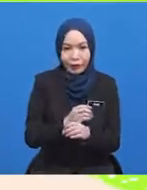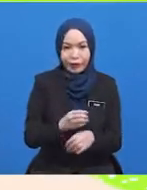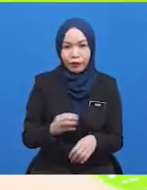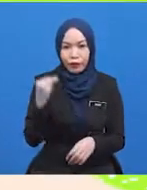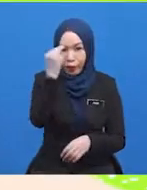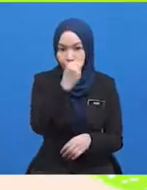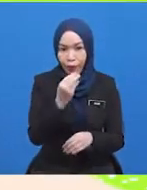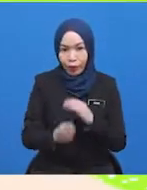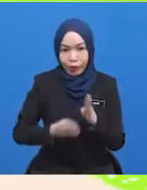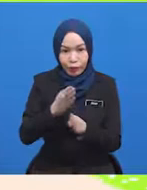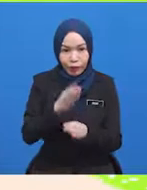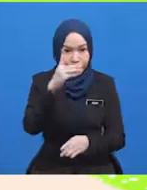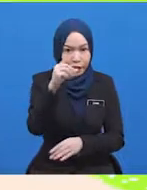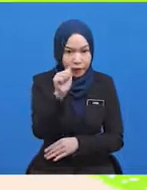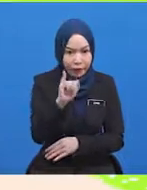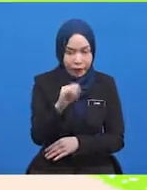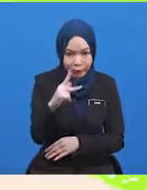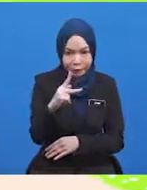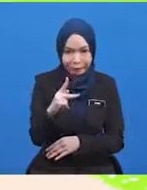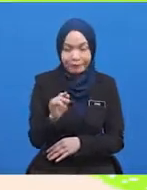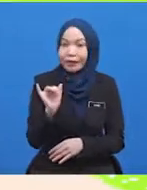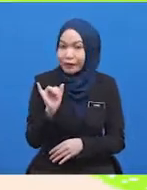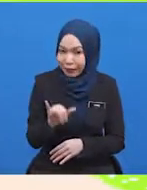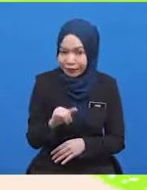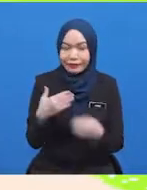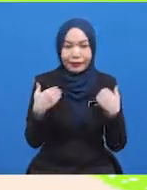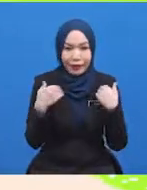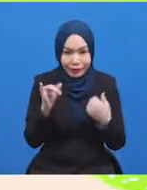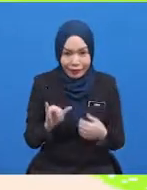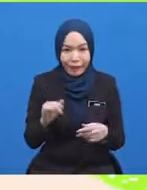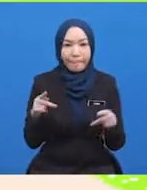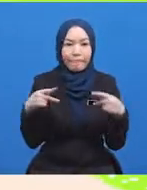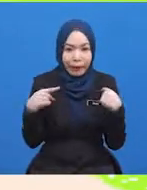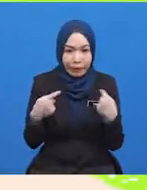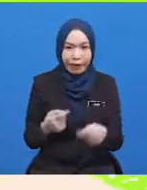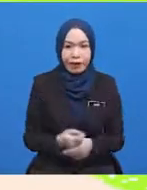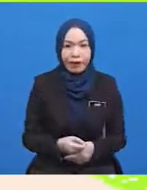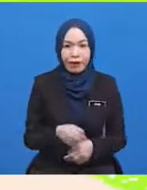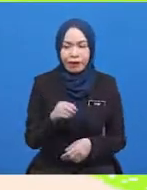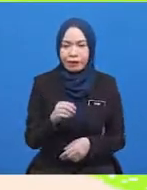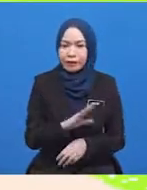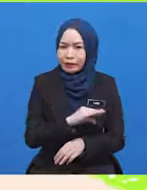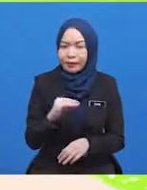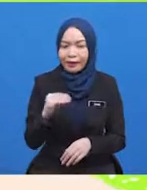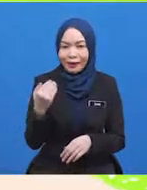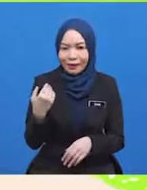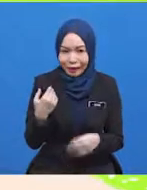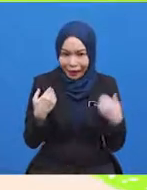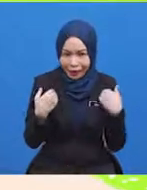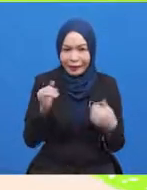dipaparkan sebentar tadi? Ya, ada yang pernah dan ada yang tidak pernah melihatnya,